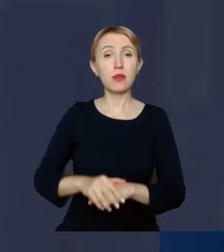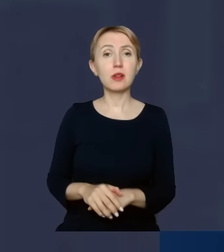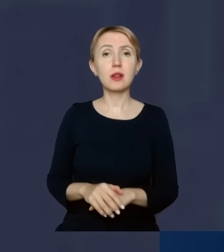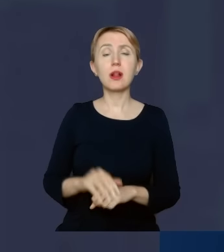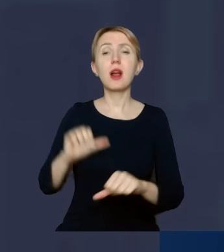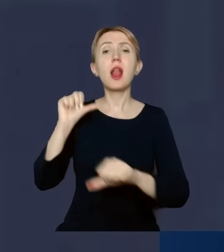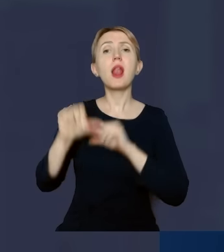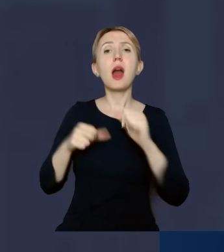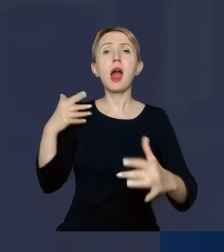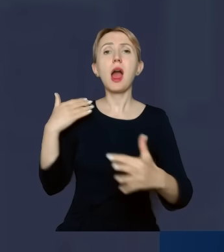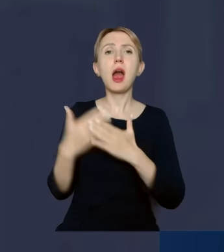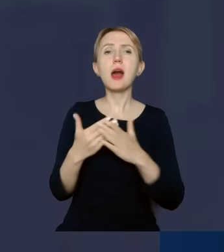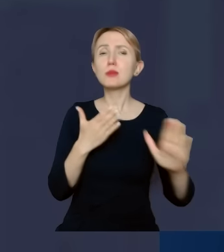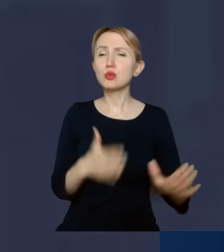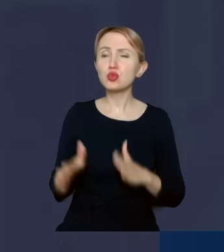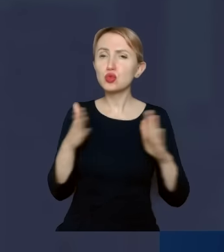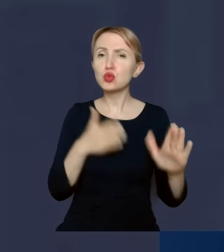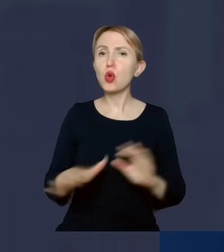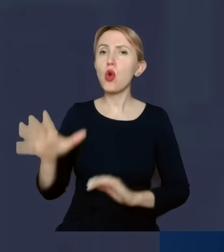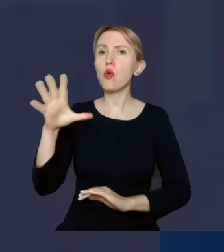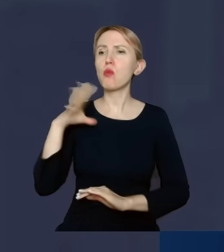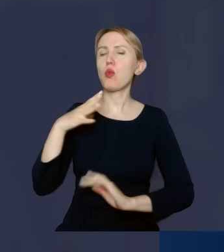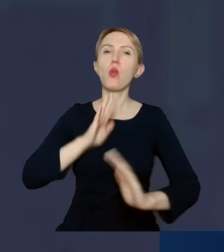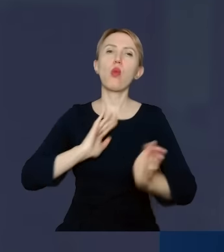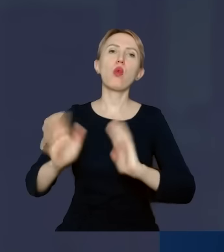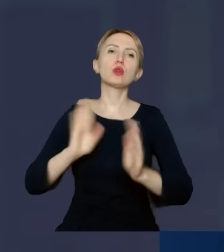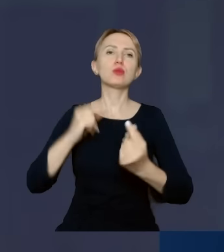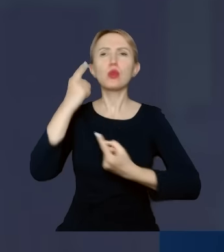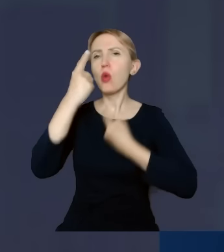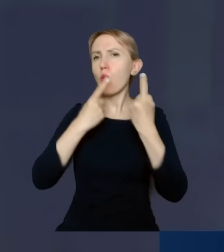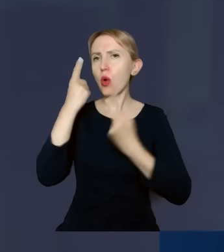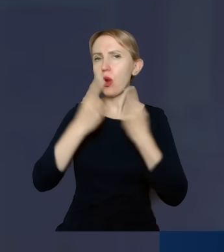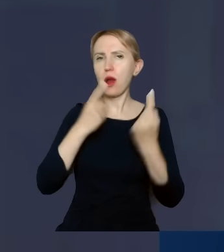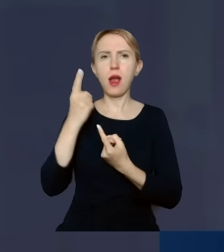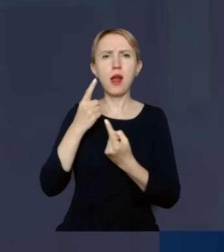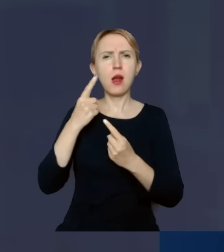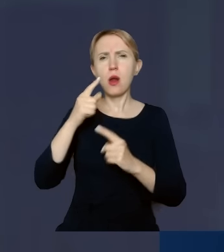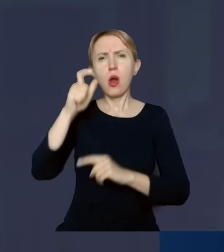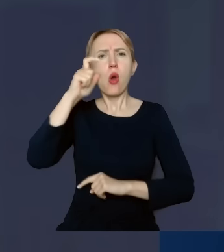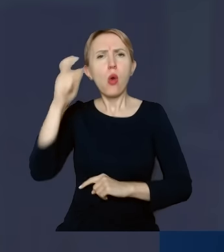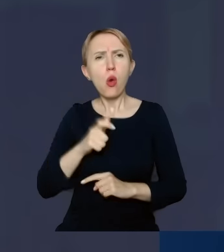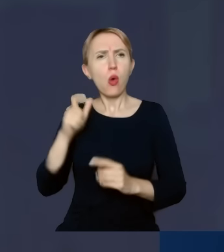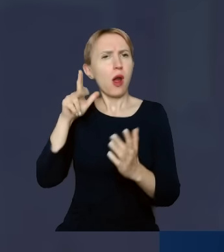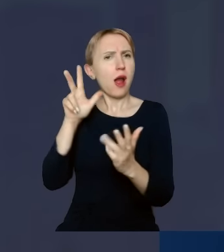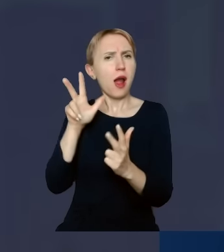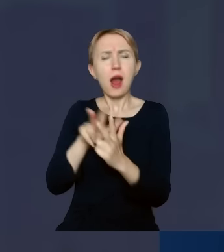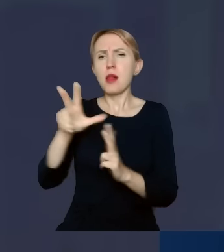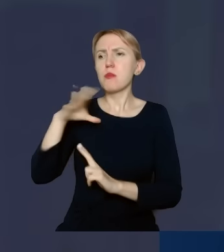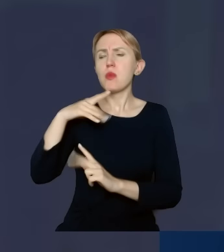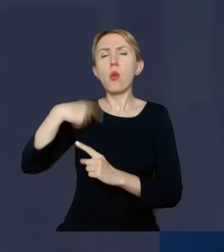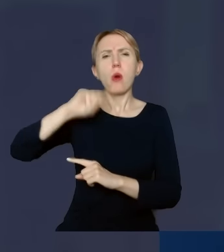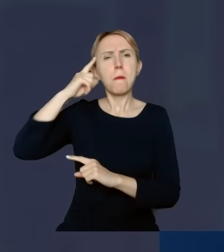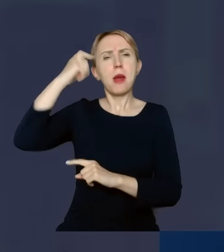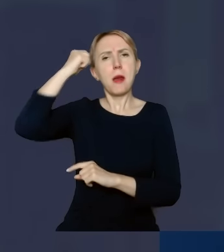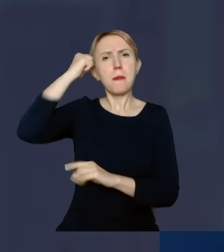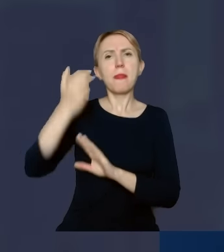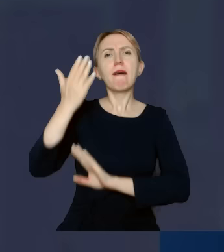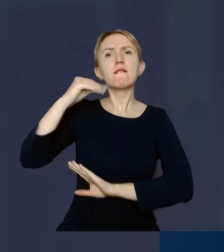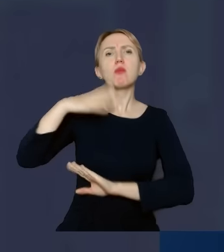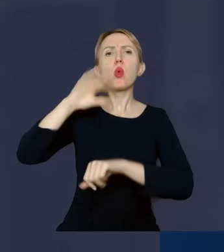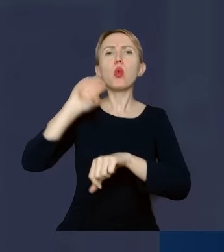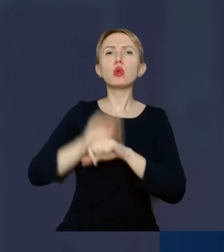jakby przygotowania tej narracji, tej agresji, przyzwolenia. Przecież pamiętamy, jak przyzwalano na to,